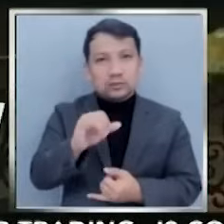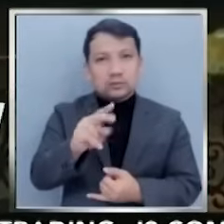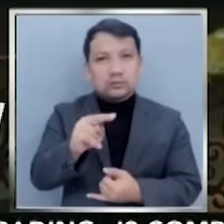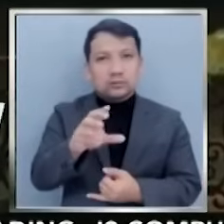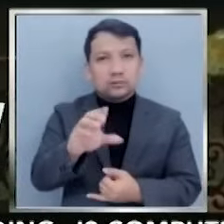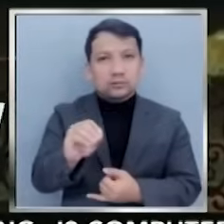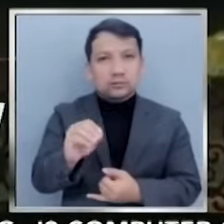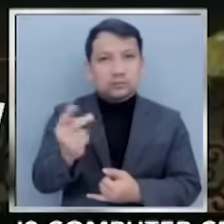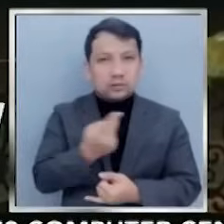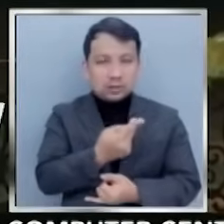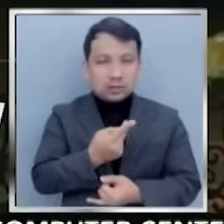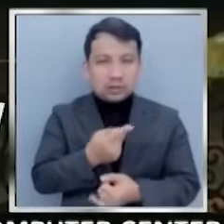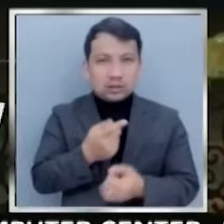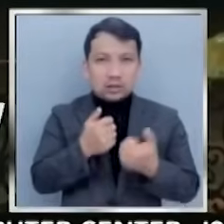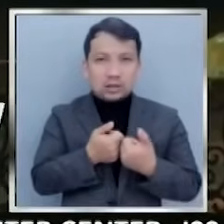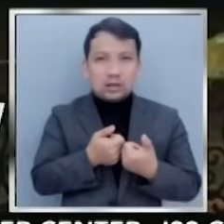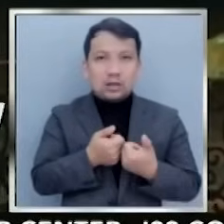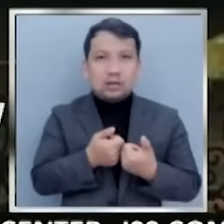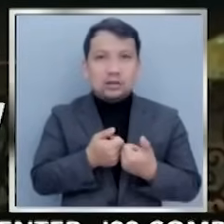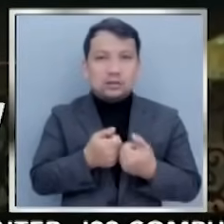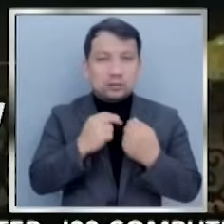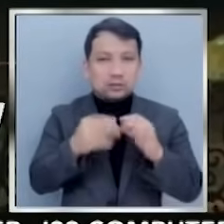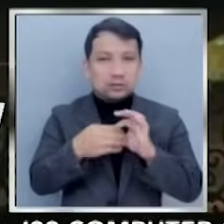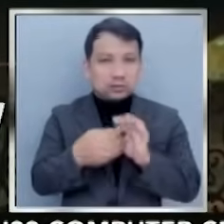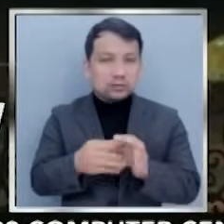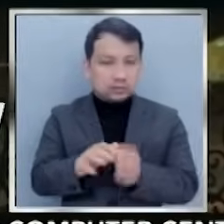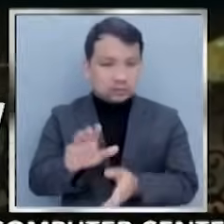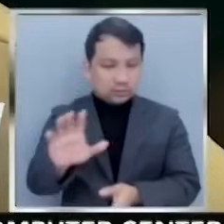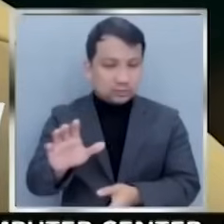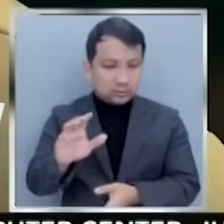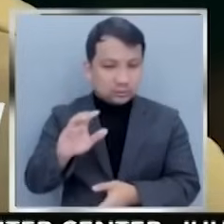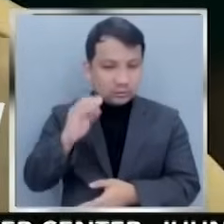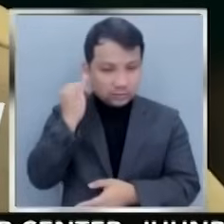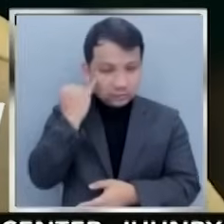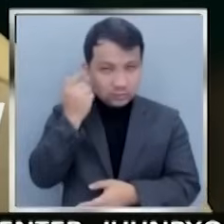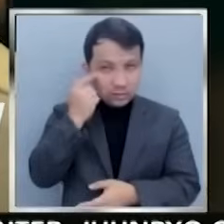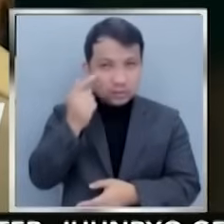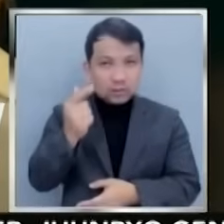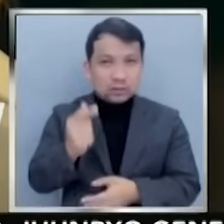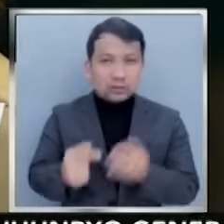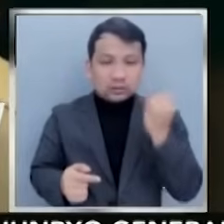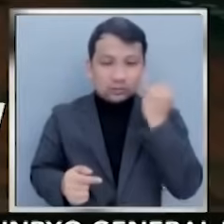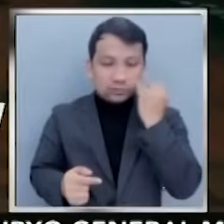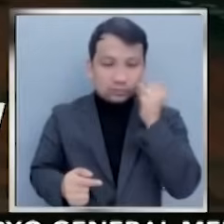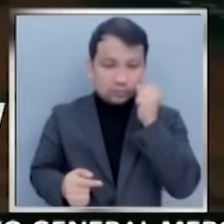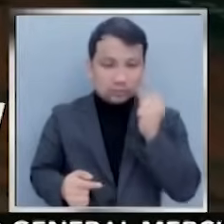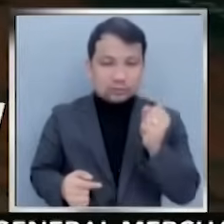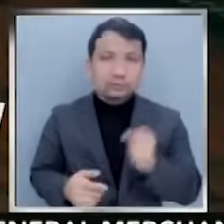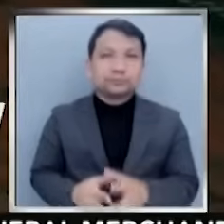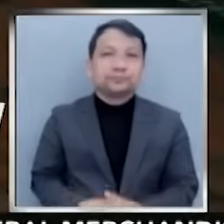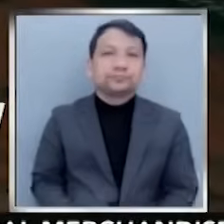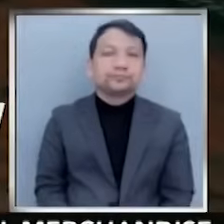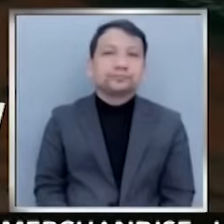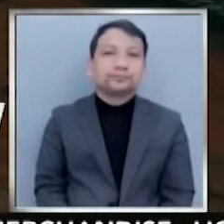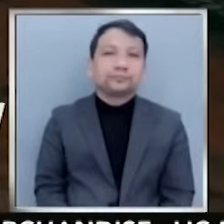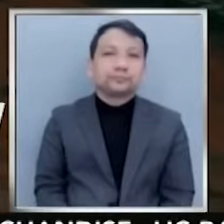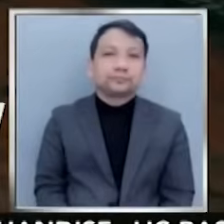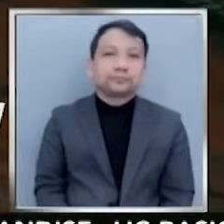atin. Naginagampan na naman nina Joshua Garcia at Jody Santa Maria.